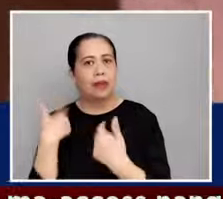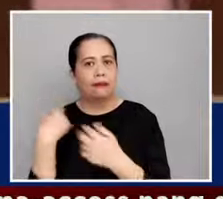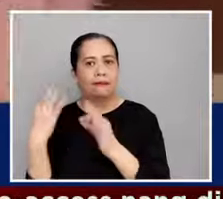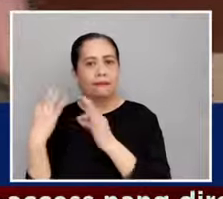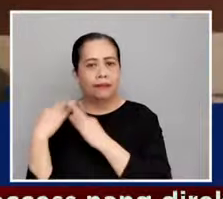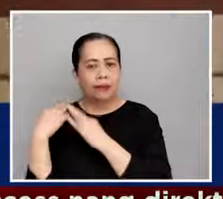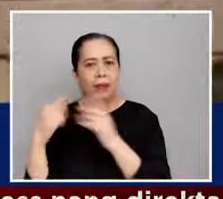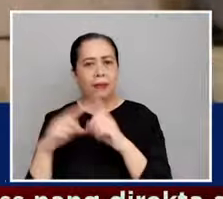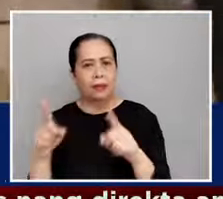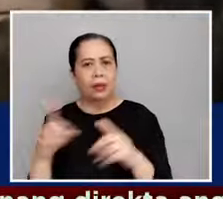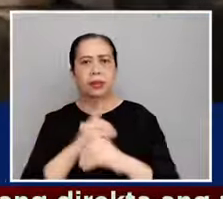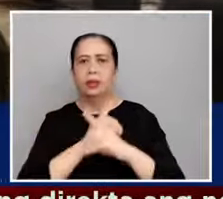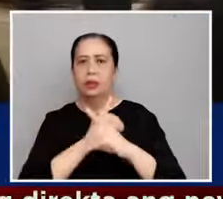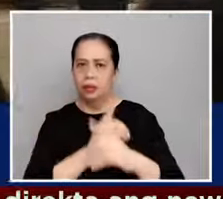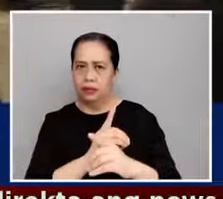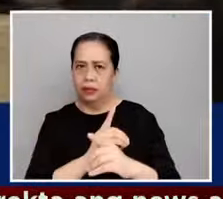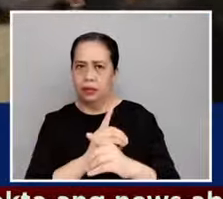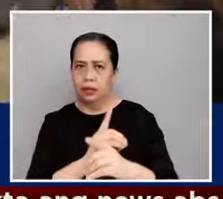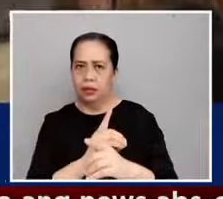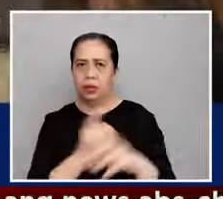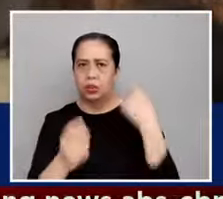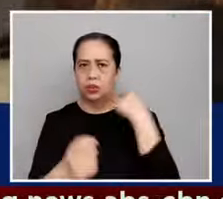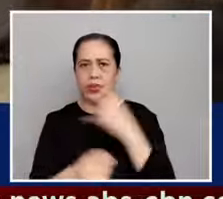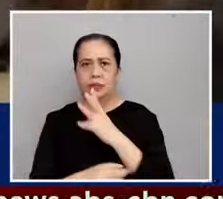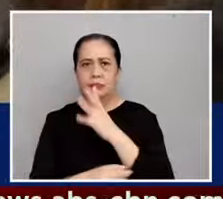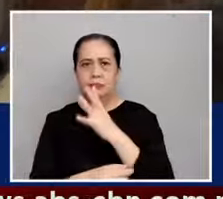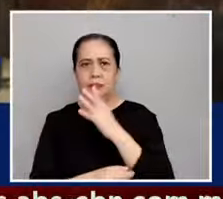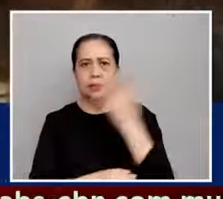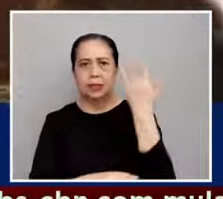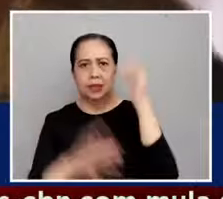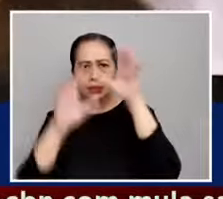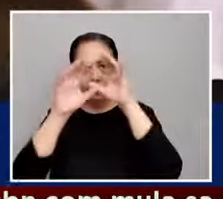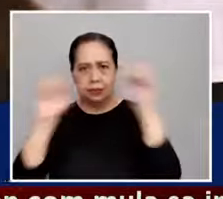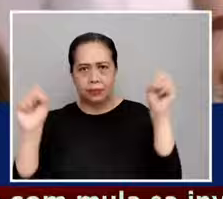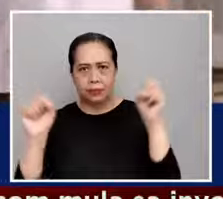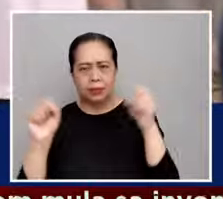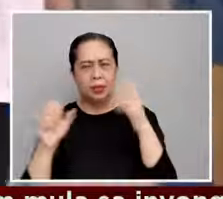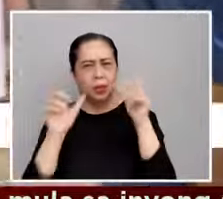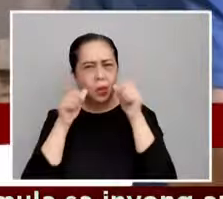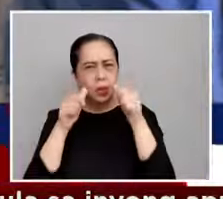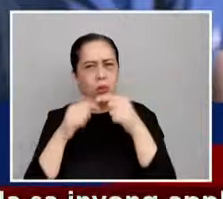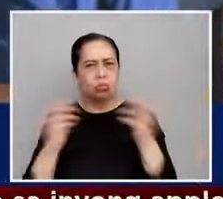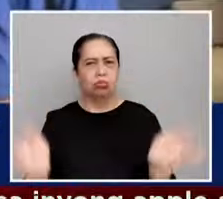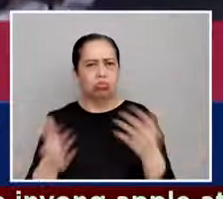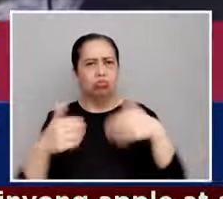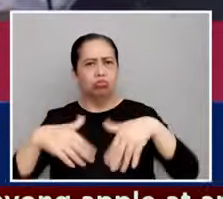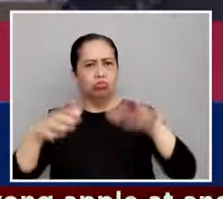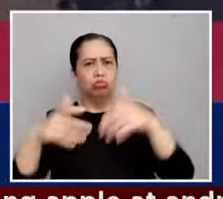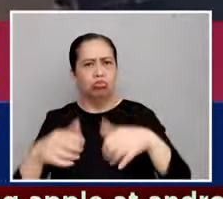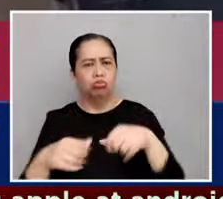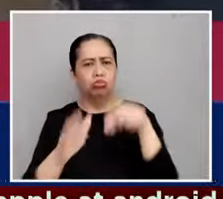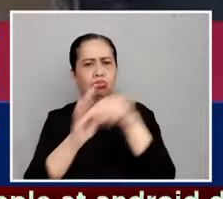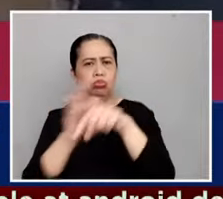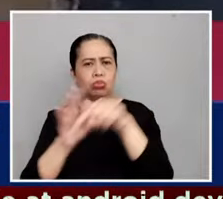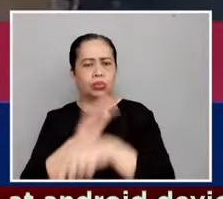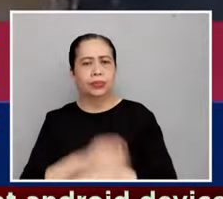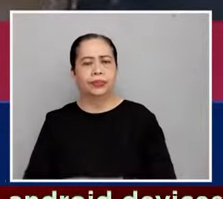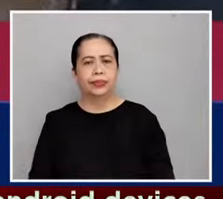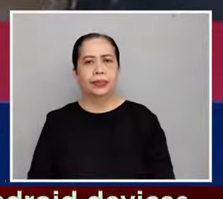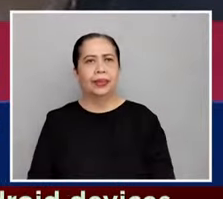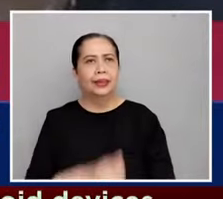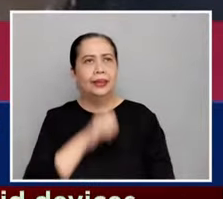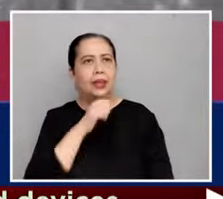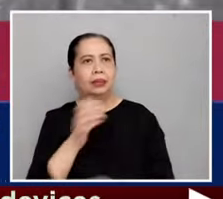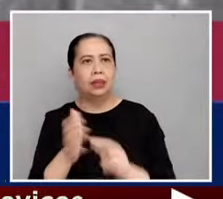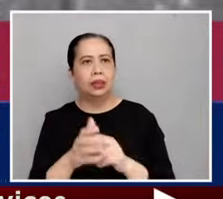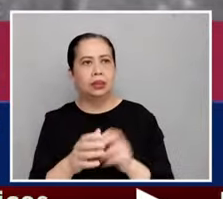Pero dinepensahan niya ang mga binitawang salita ng dating Pangulo na tila nag-uudyok ng karahasan. So hindi naman yun parang gumamit ka